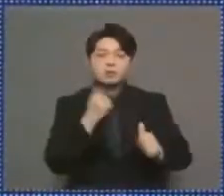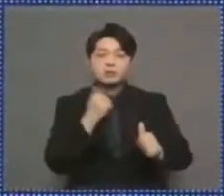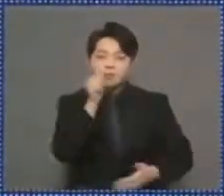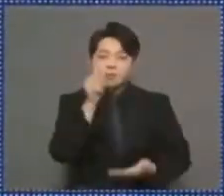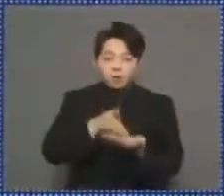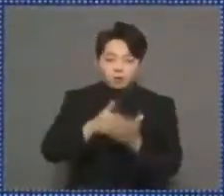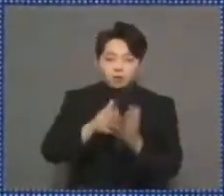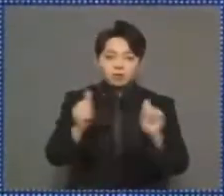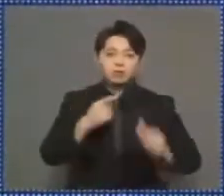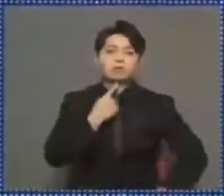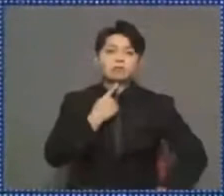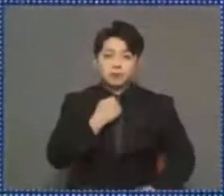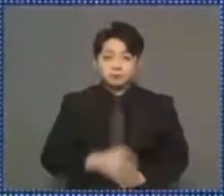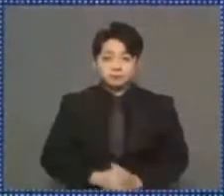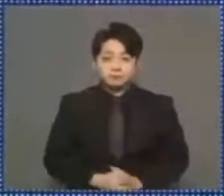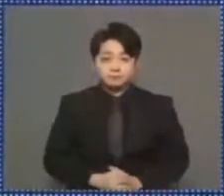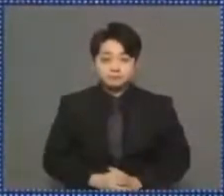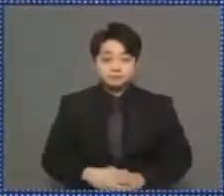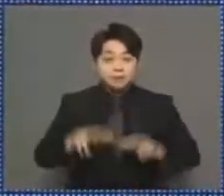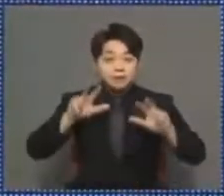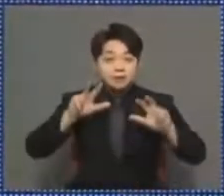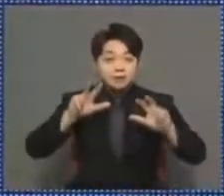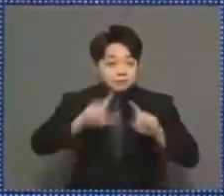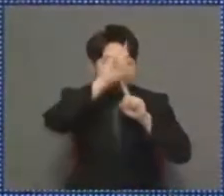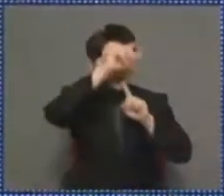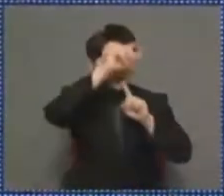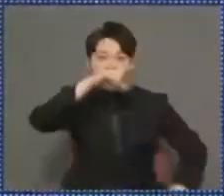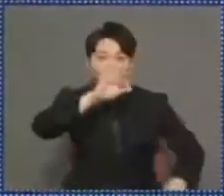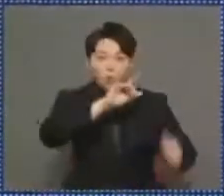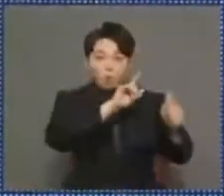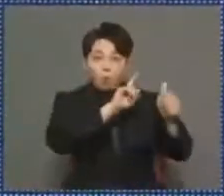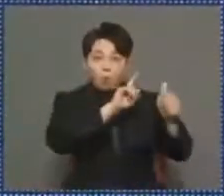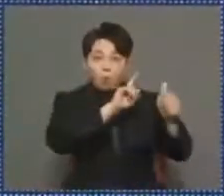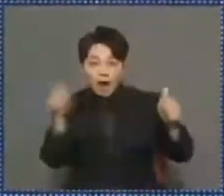비서실장도 했습니다. 이번 전당대회까지 이재명과 함께